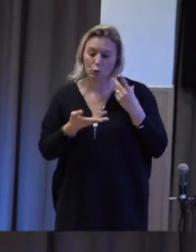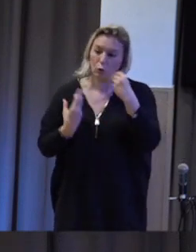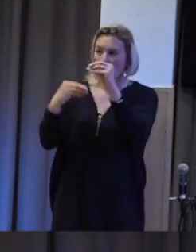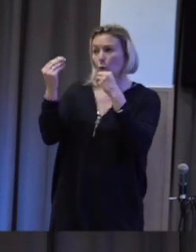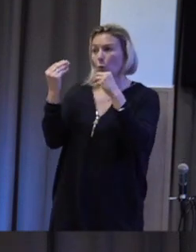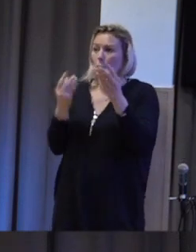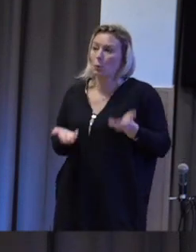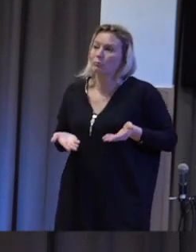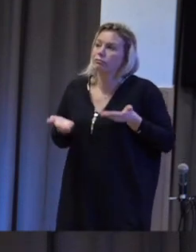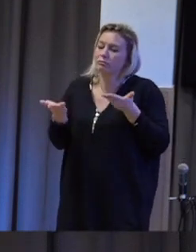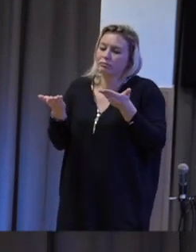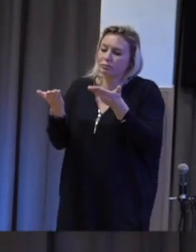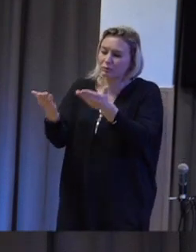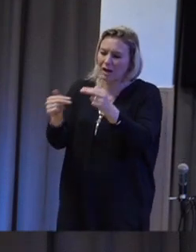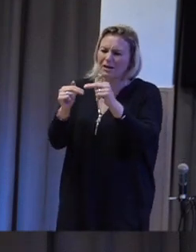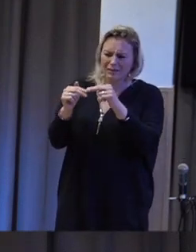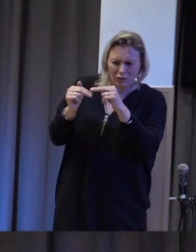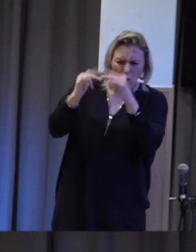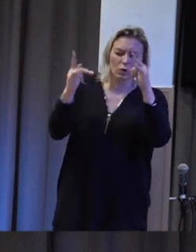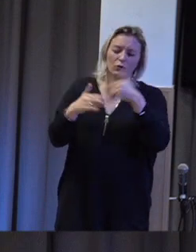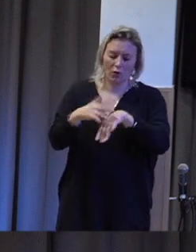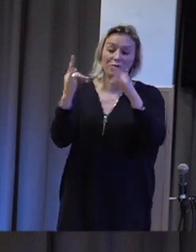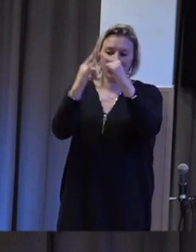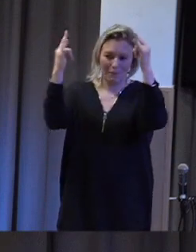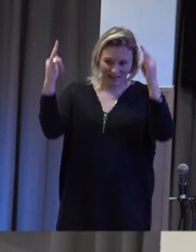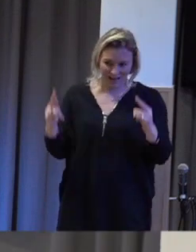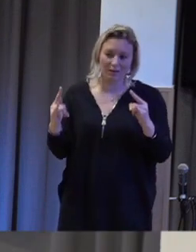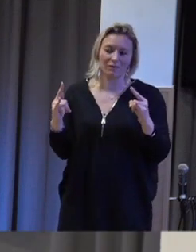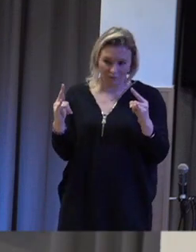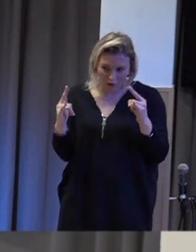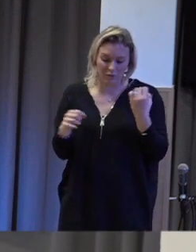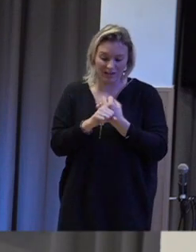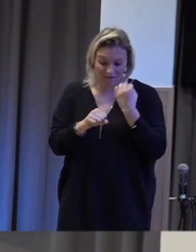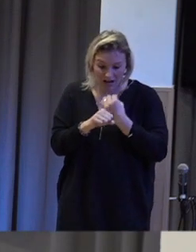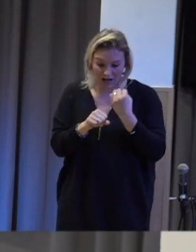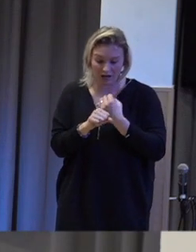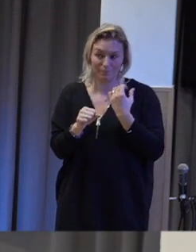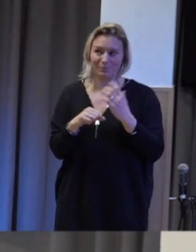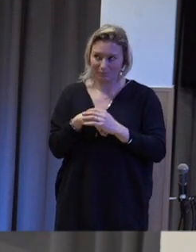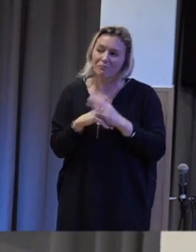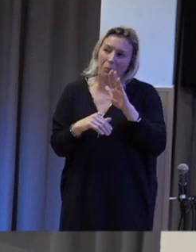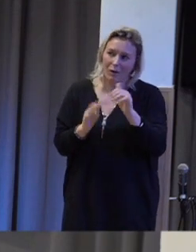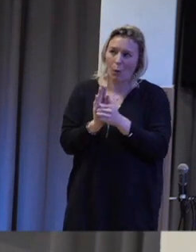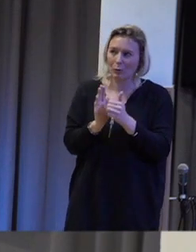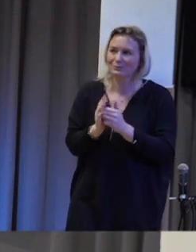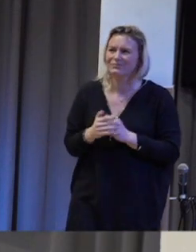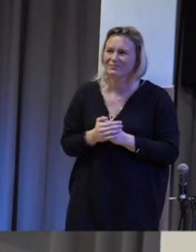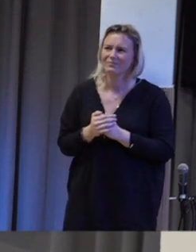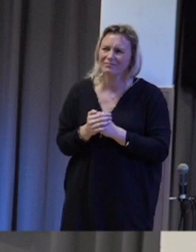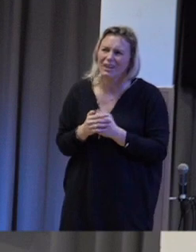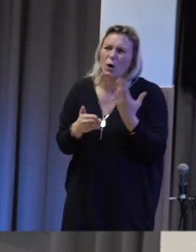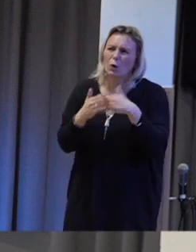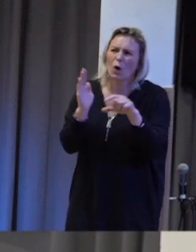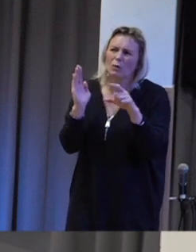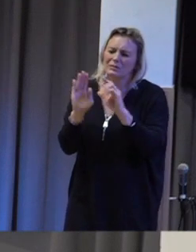de la tente de la rencontre. Et cette référence, nous le trouvons dans le livre de Nombres. Aujourd'hui, on peut dire